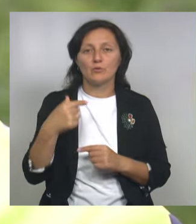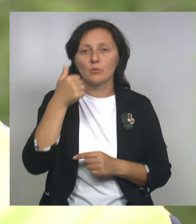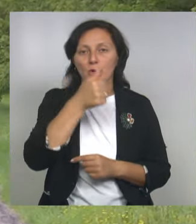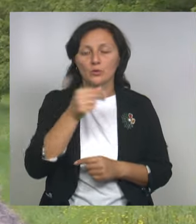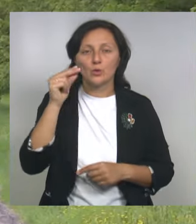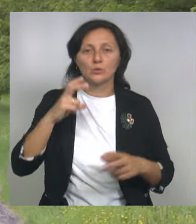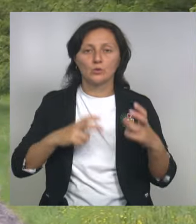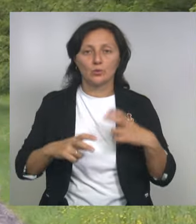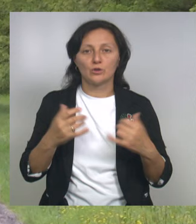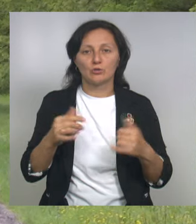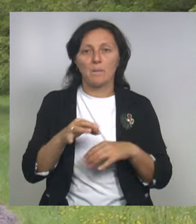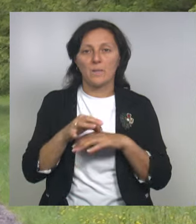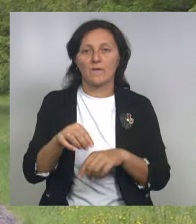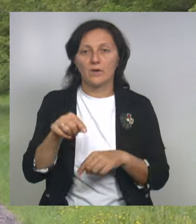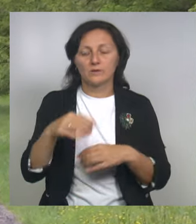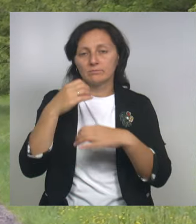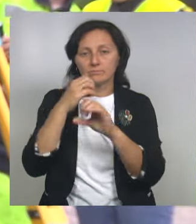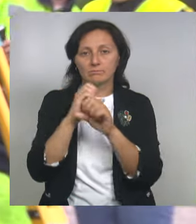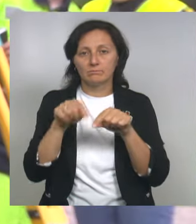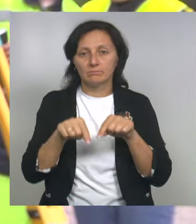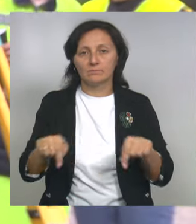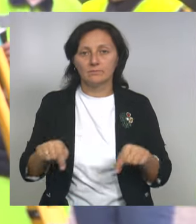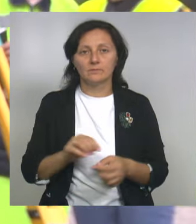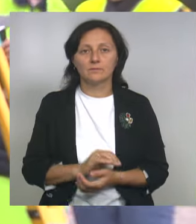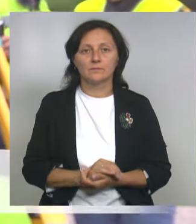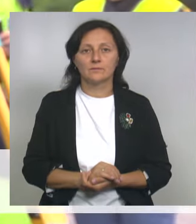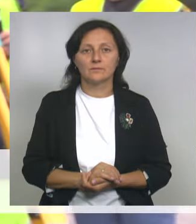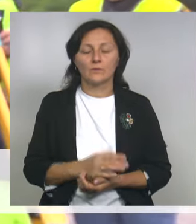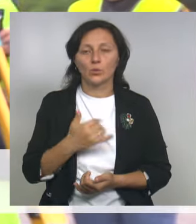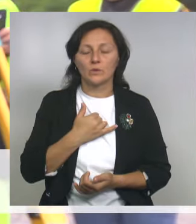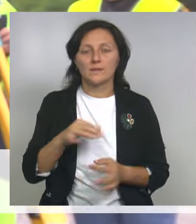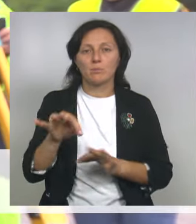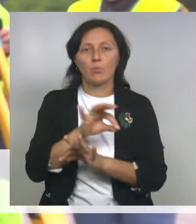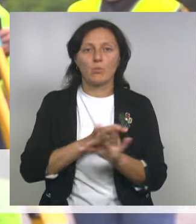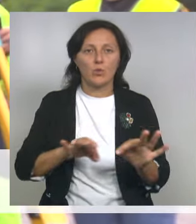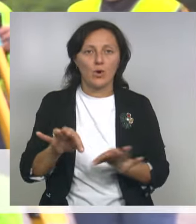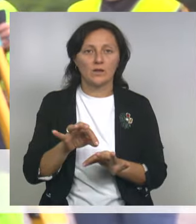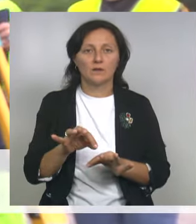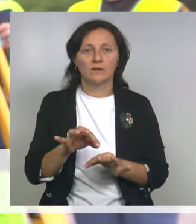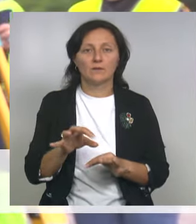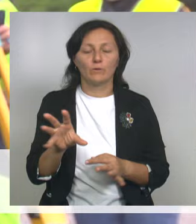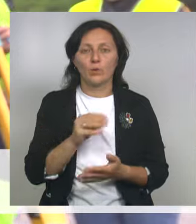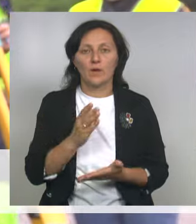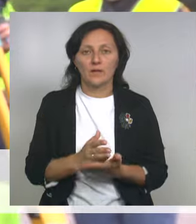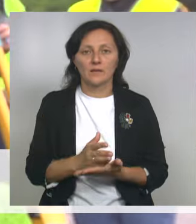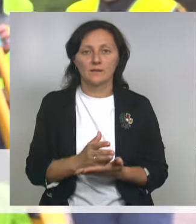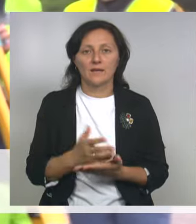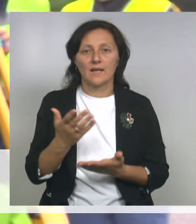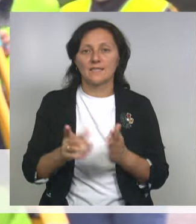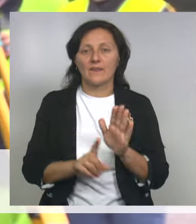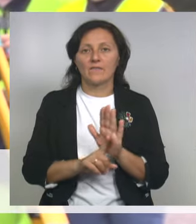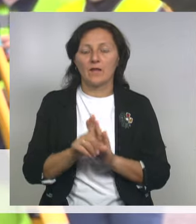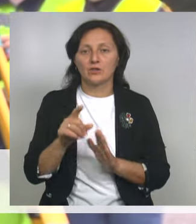студенты уже проводят здесь геодезические изыскания. От создания нашего проекта зависит все, в принципе. Если изначально мы